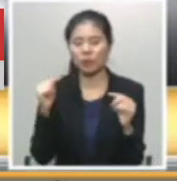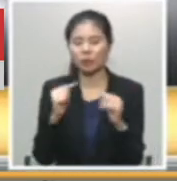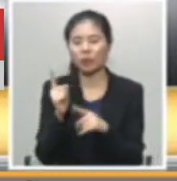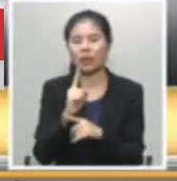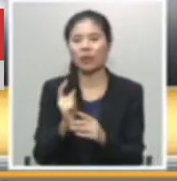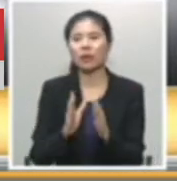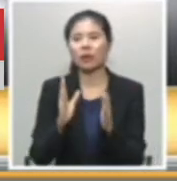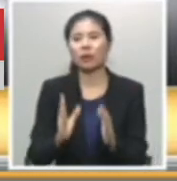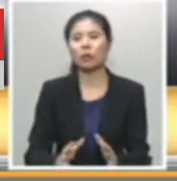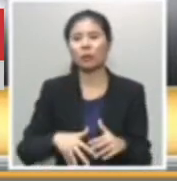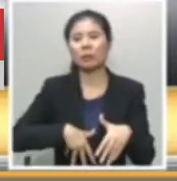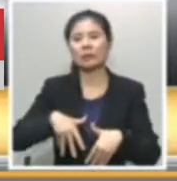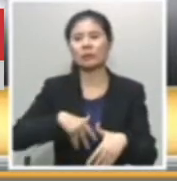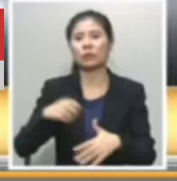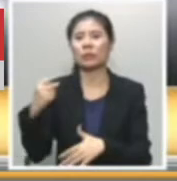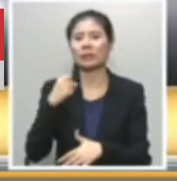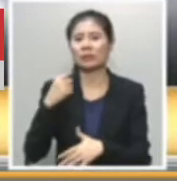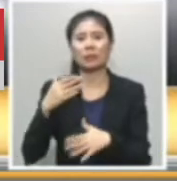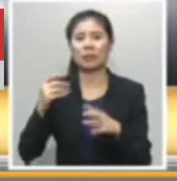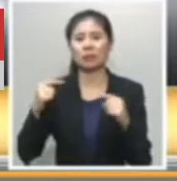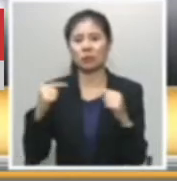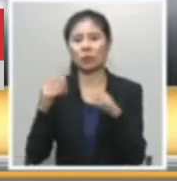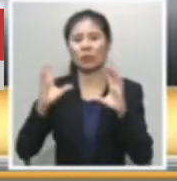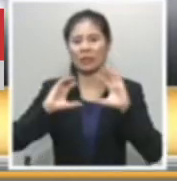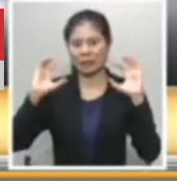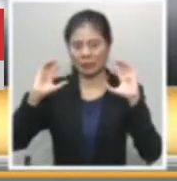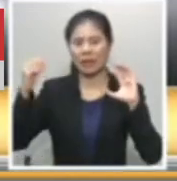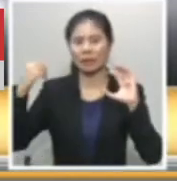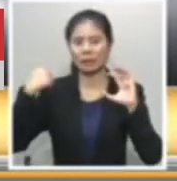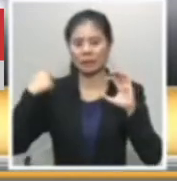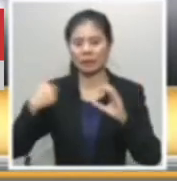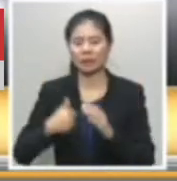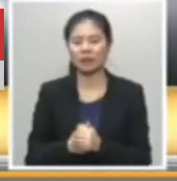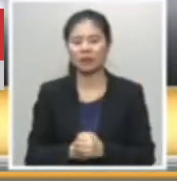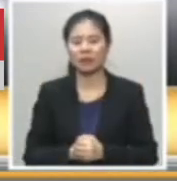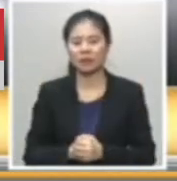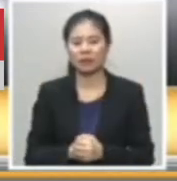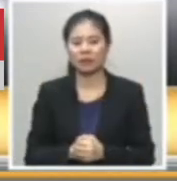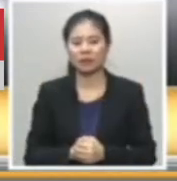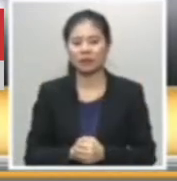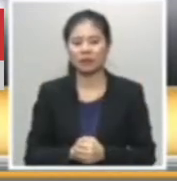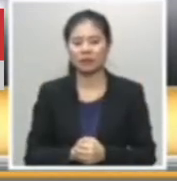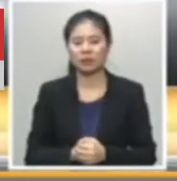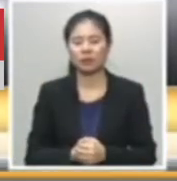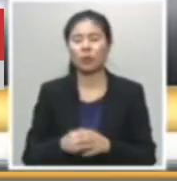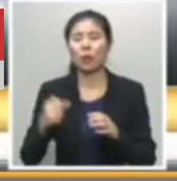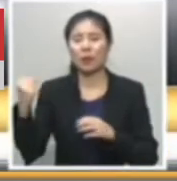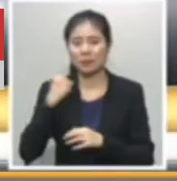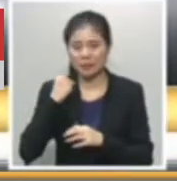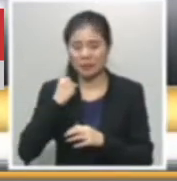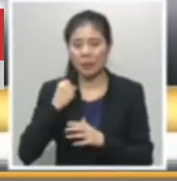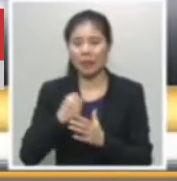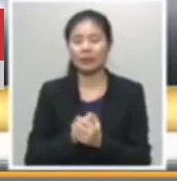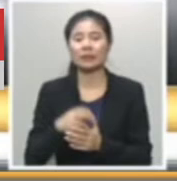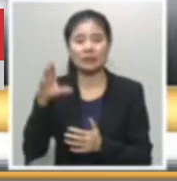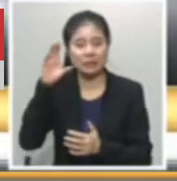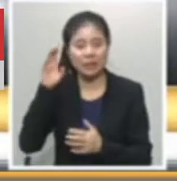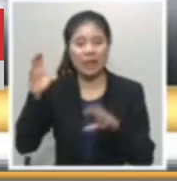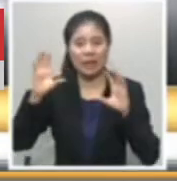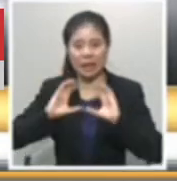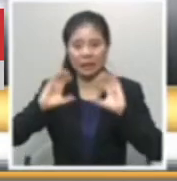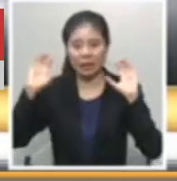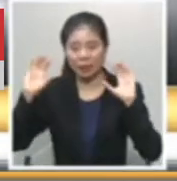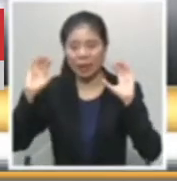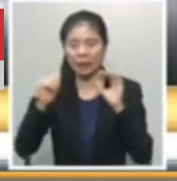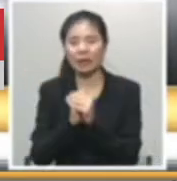องประชาชนไม่ได้มีความเชื่อมั่นในรัฐบาลท่านประธานที่เคารพครับความเชื่อมั่นเนี่ยถือเป็นหัวใจส